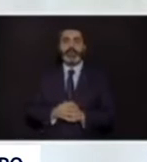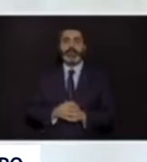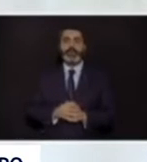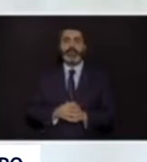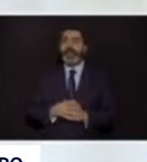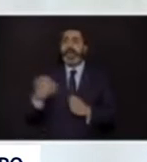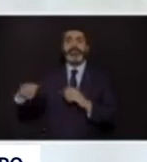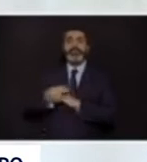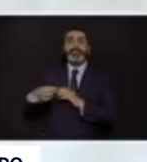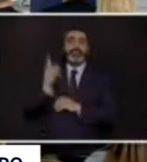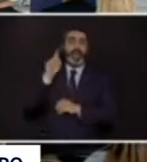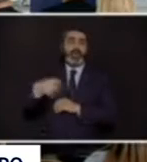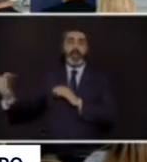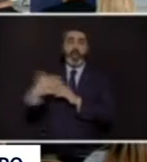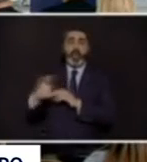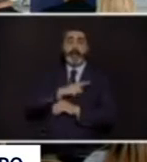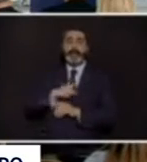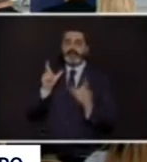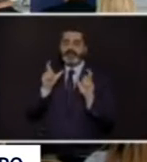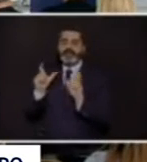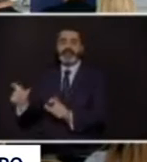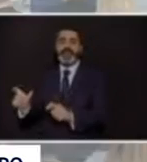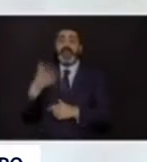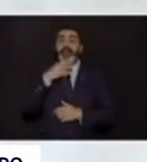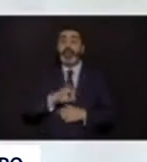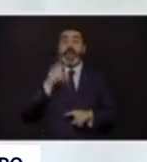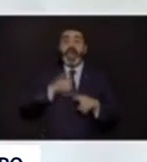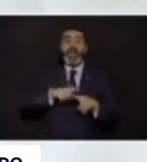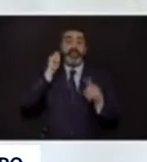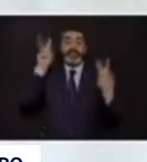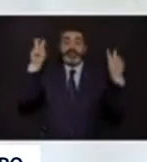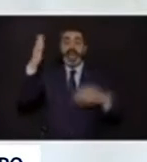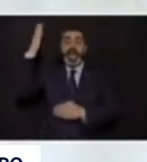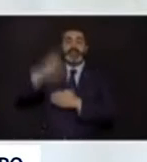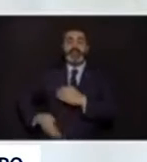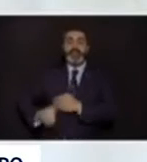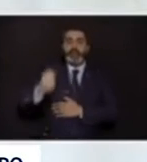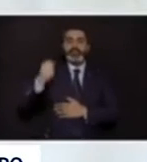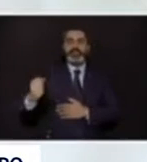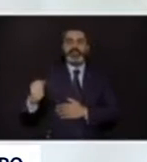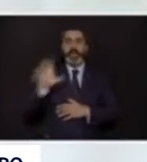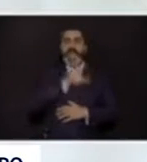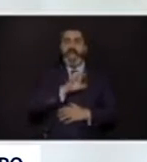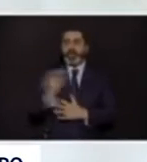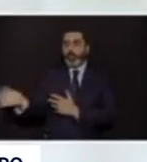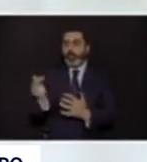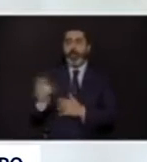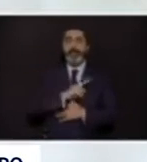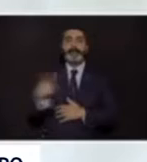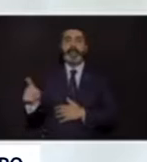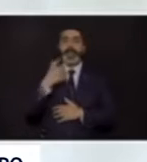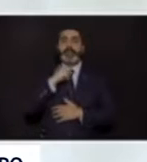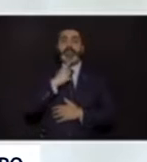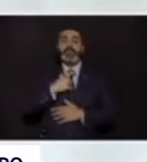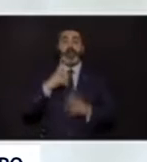γιατί όπως είπε η Ούρσουλα, η Ελλάδα είναι η ασπίδα, τα πραγματικά εξωτερικά σύνορα της Ευρωπαϊκής Ένωσης και ο εγγυητής της